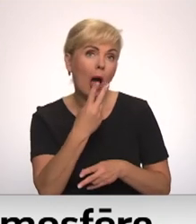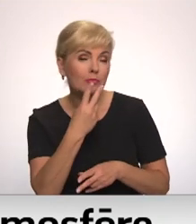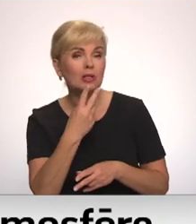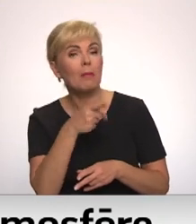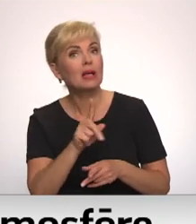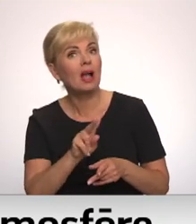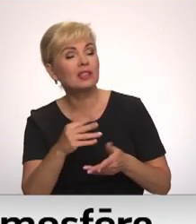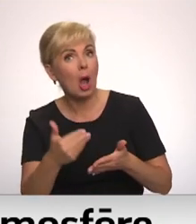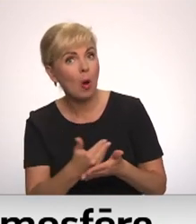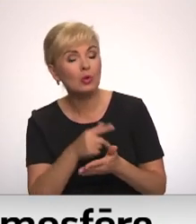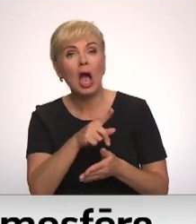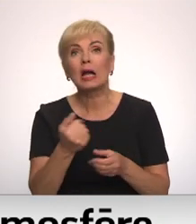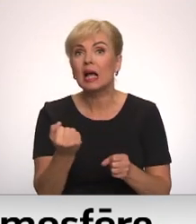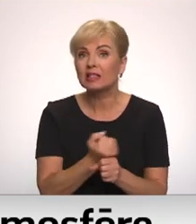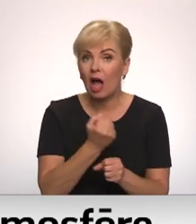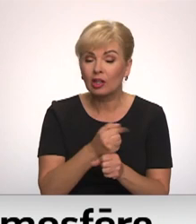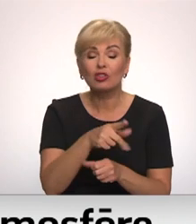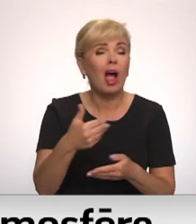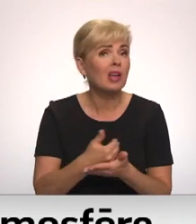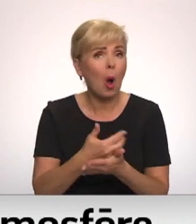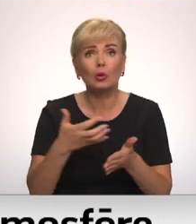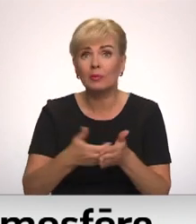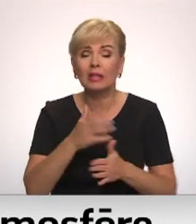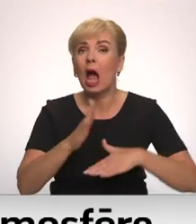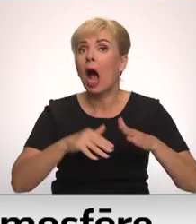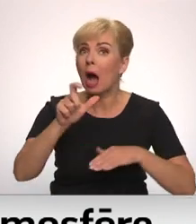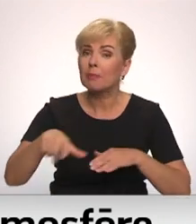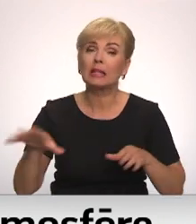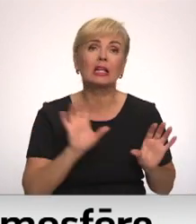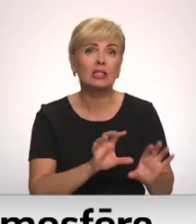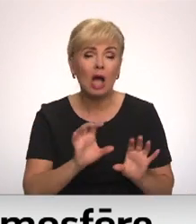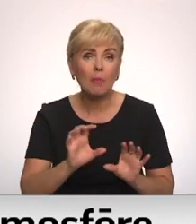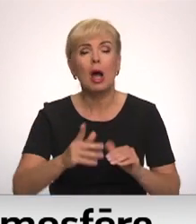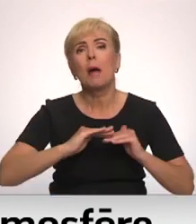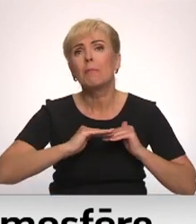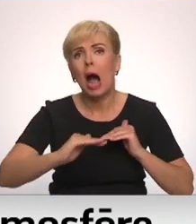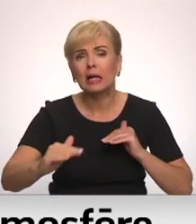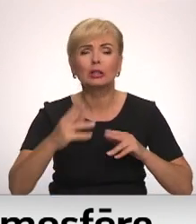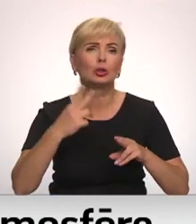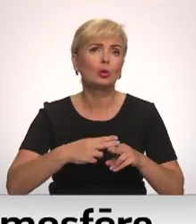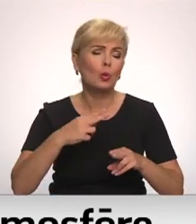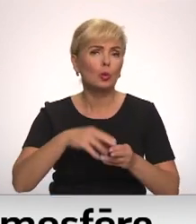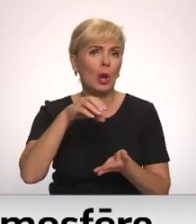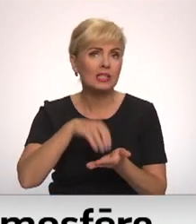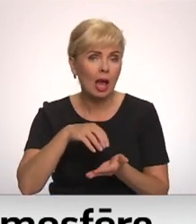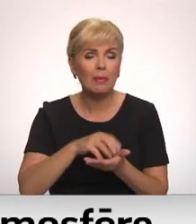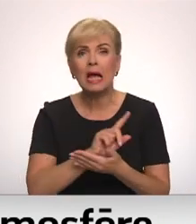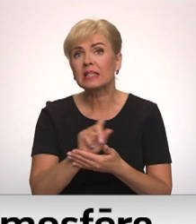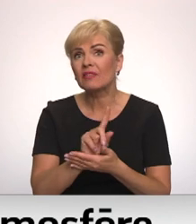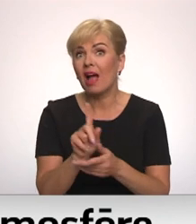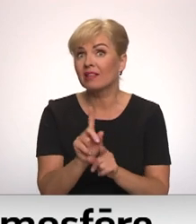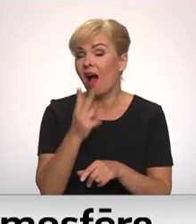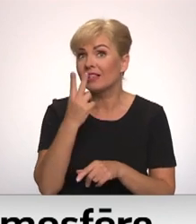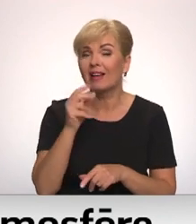šo gadu darināts, un šādu jaunumu netrūkst. Amatnieki sarūpējuši gan bumbuļu paklājus un cukura cepumus, gan sveces, kas izskatās